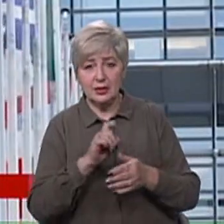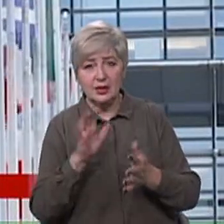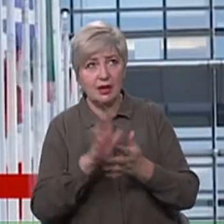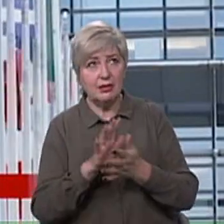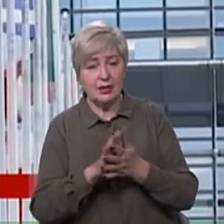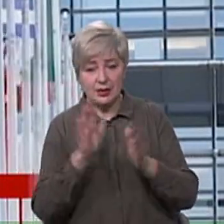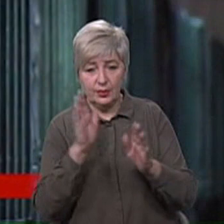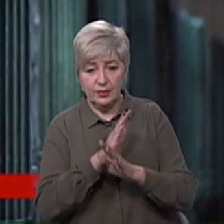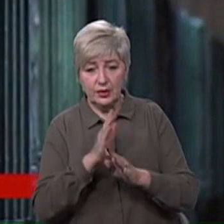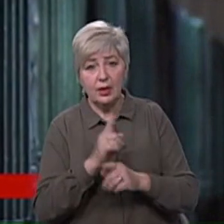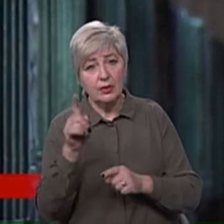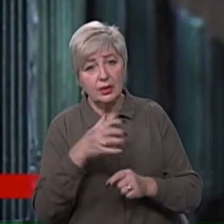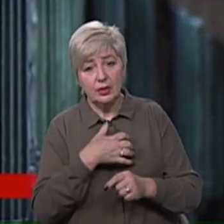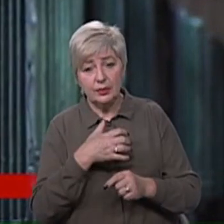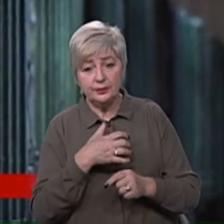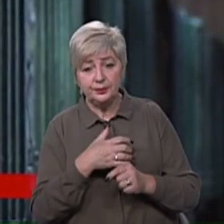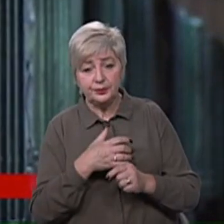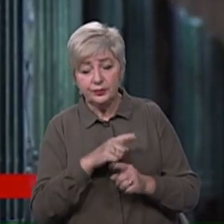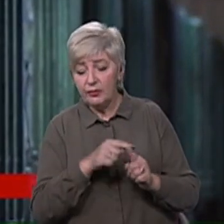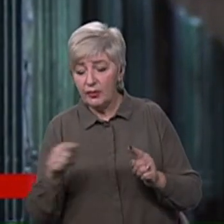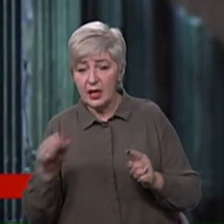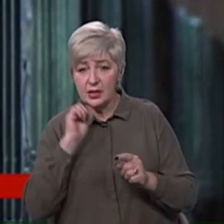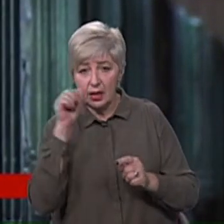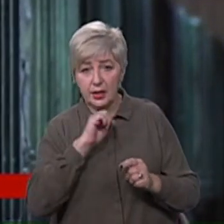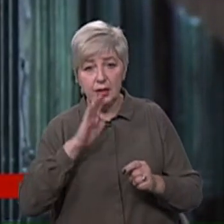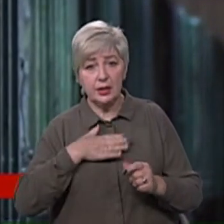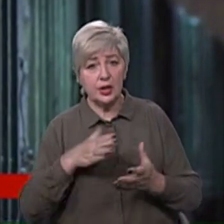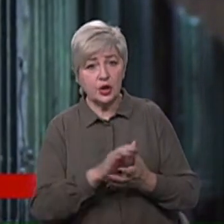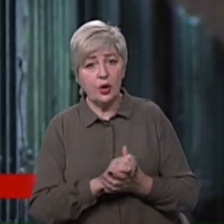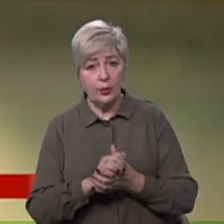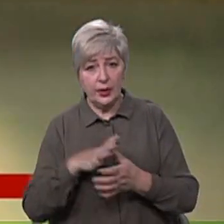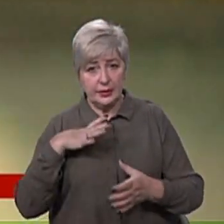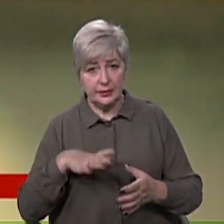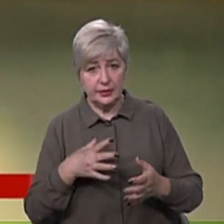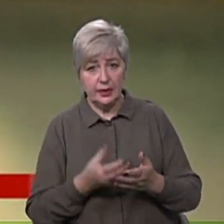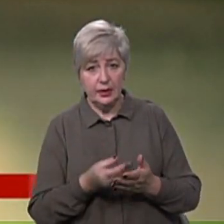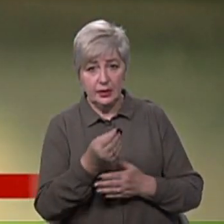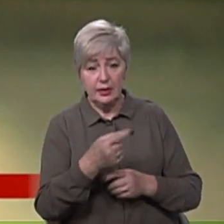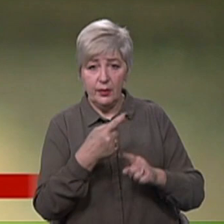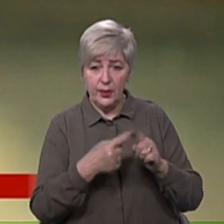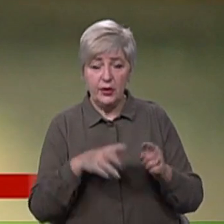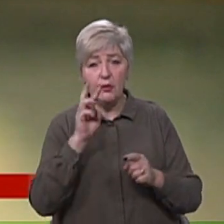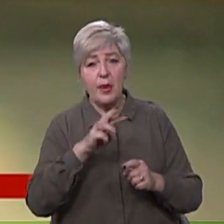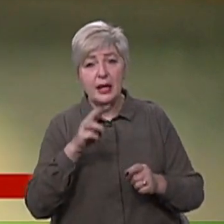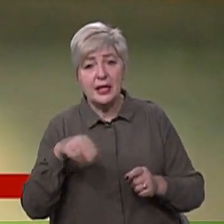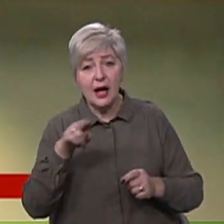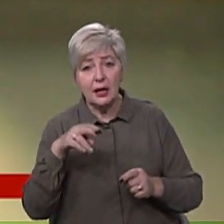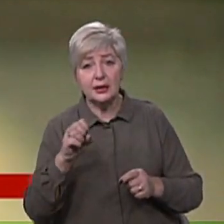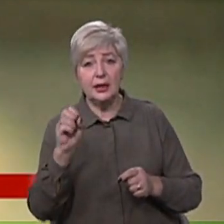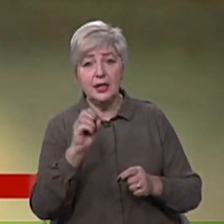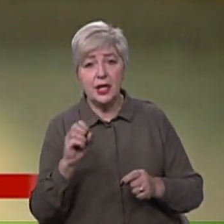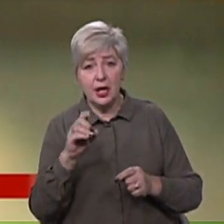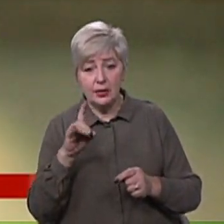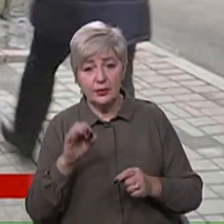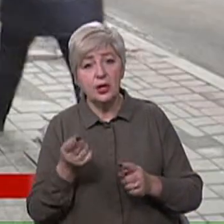очистити своє виробництво не встиг. За рік наші компанії муситимуть віддати близько півмільярда євро. Через це здорожчають